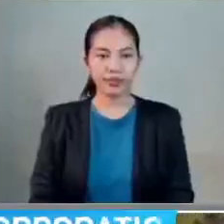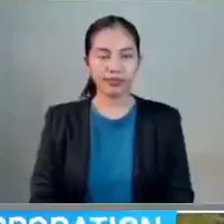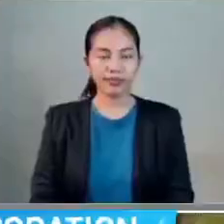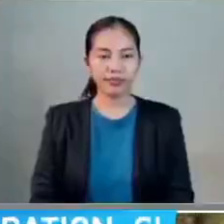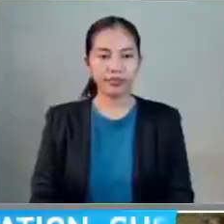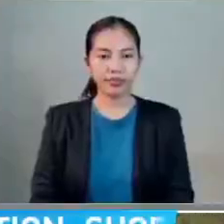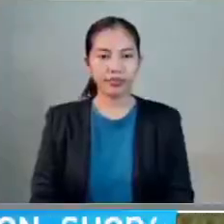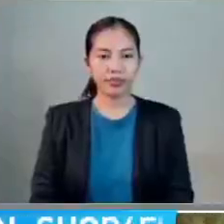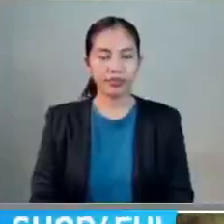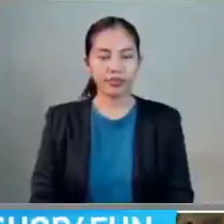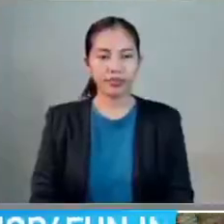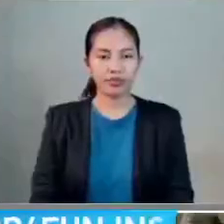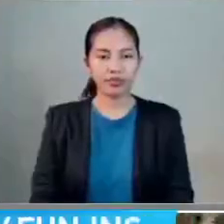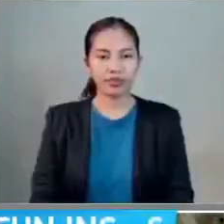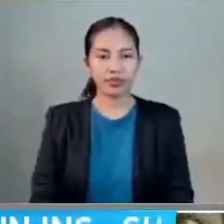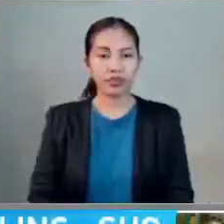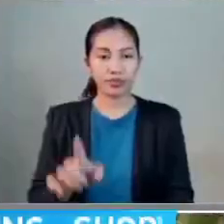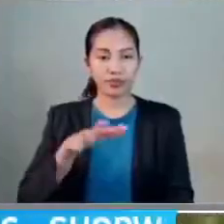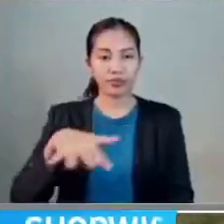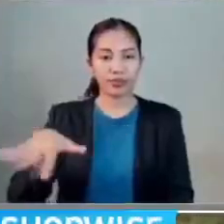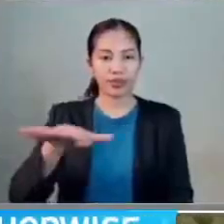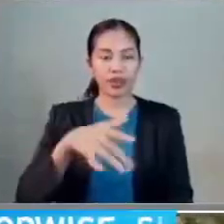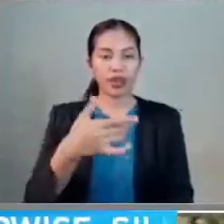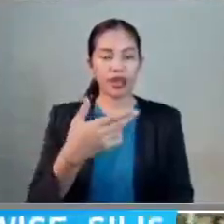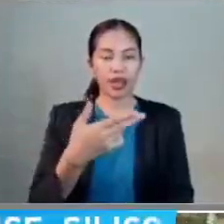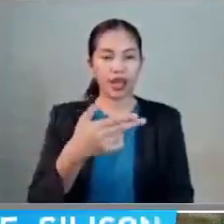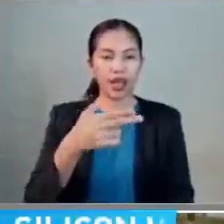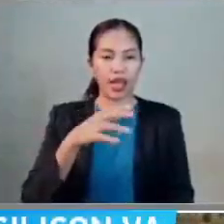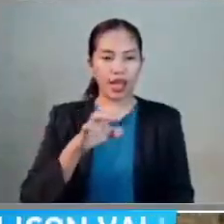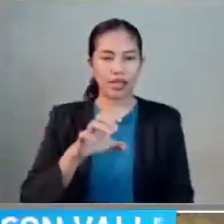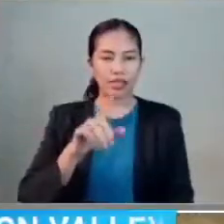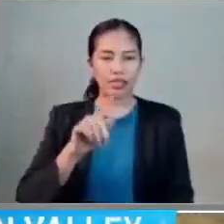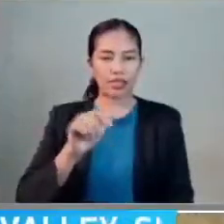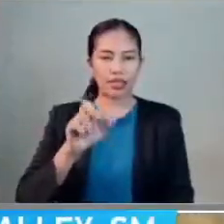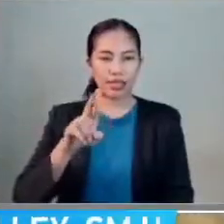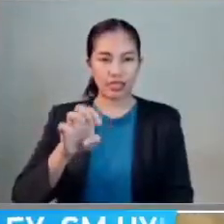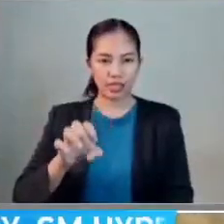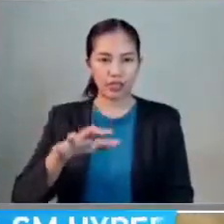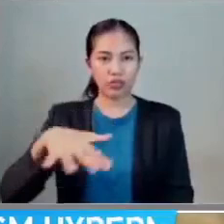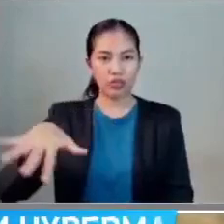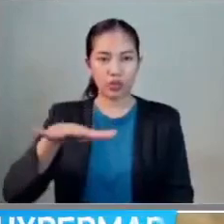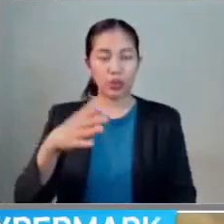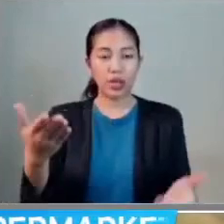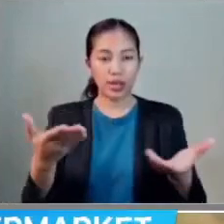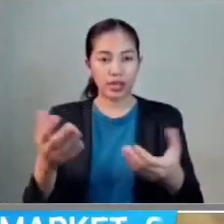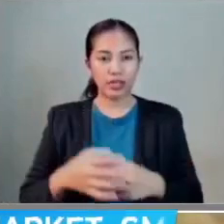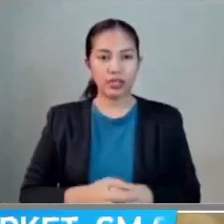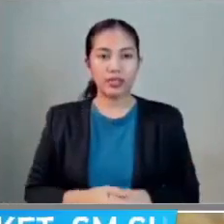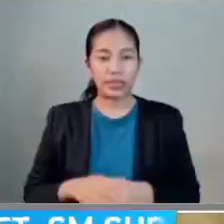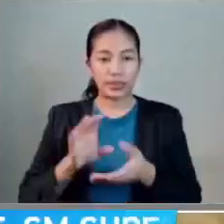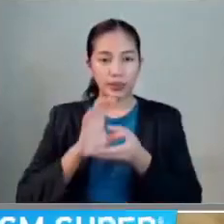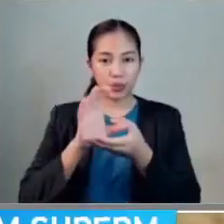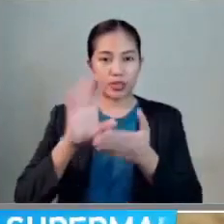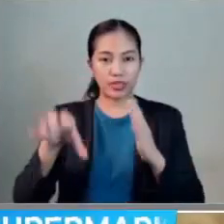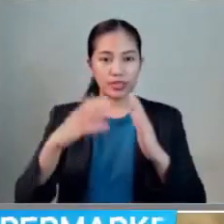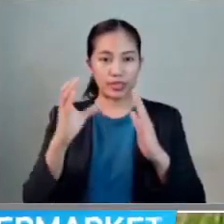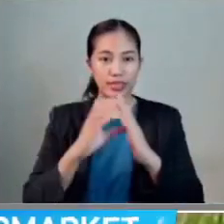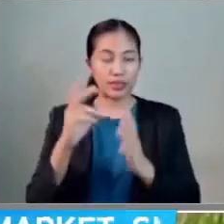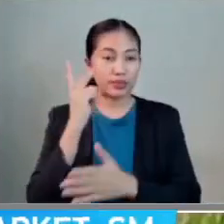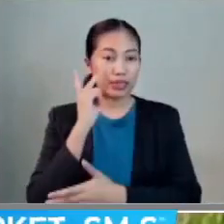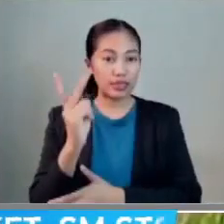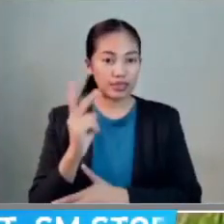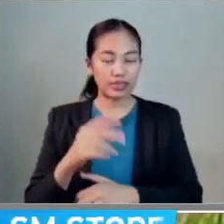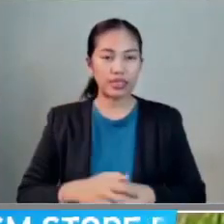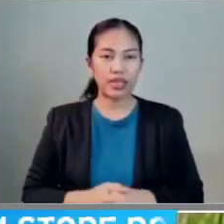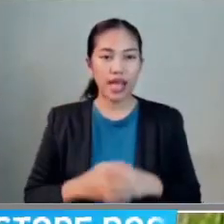Sa isang ektaryang maisan sa Sitio Lumbayao, Barangay Mercedes, Zamboanga City, makikita ang variety ng mais na Purple